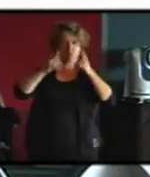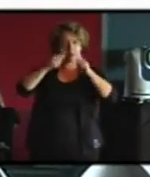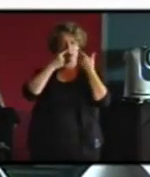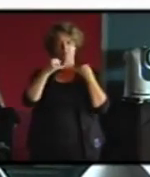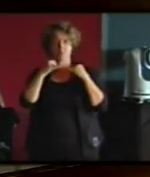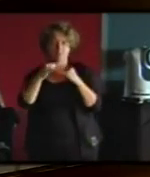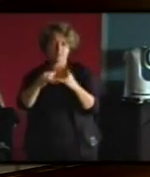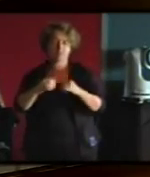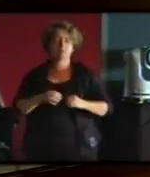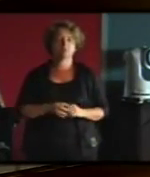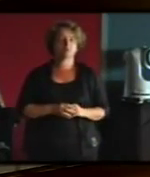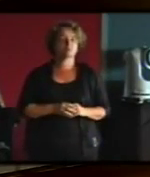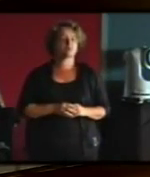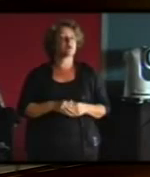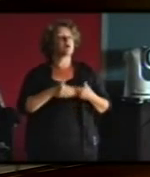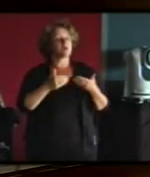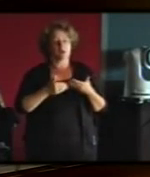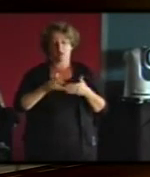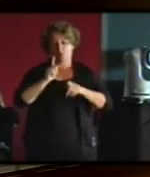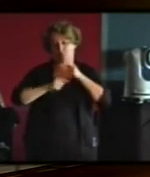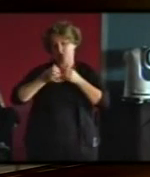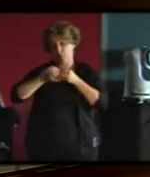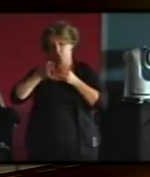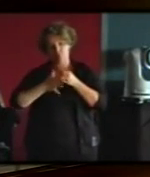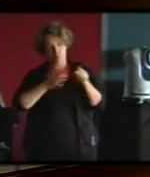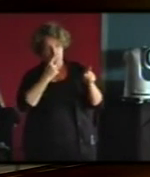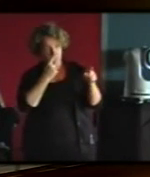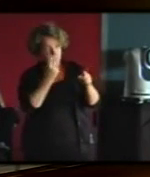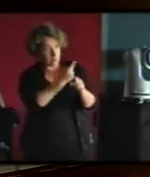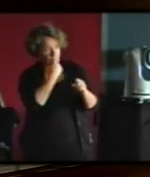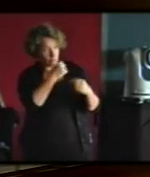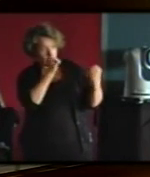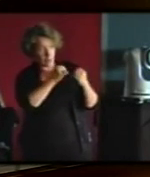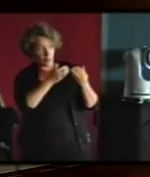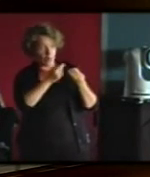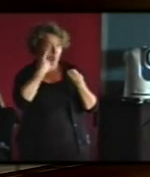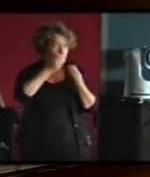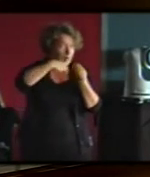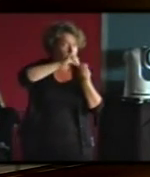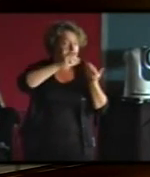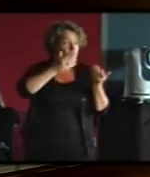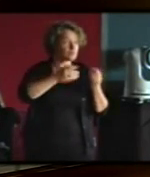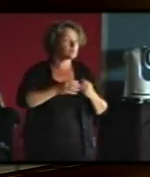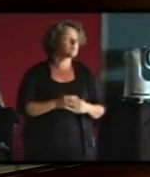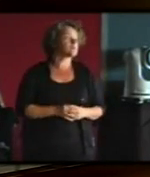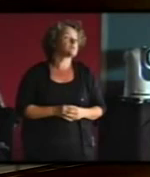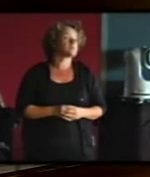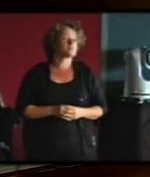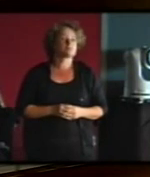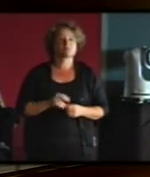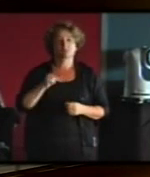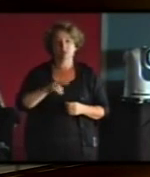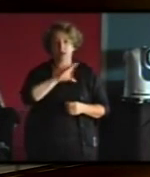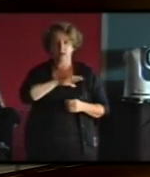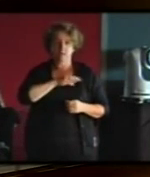Est-ce qu'on peut se mettre d'accord sur cette conclusion provisoire? Vous vouliez ajouter quelque chose tous les deux? Mais on, pour pousser le trait un petit